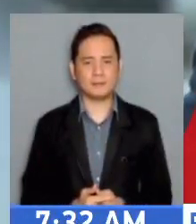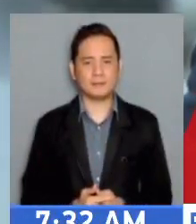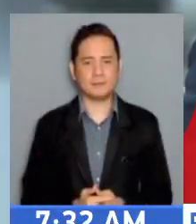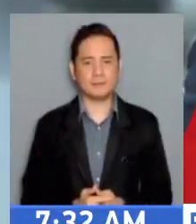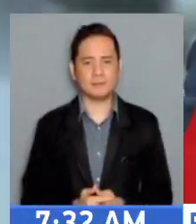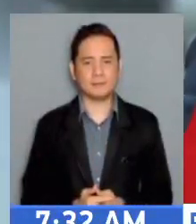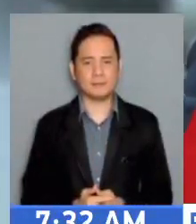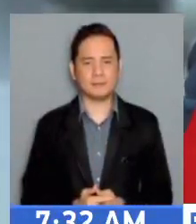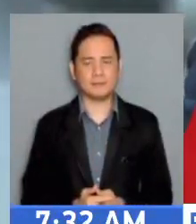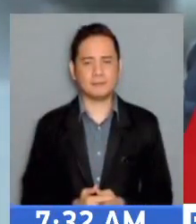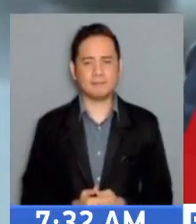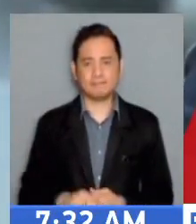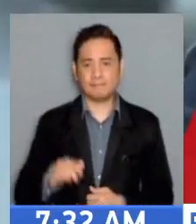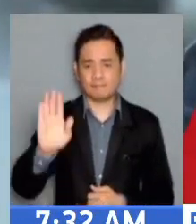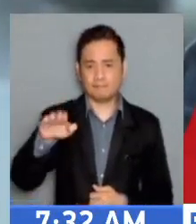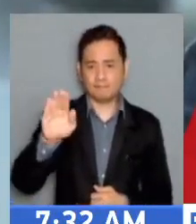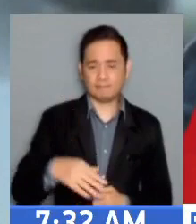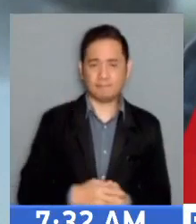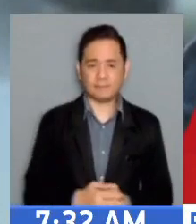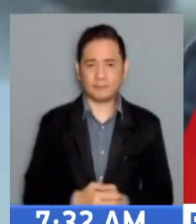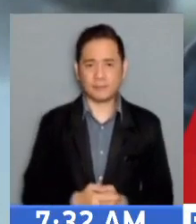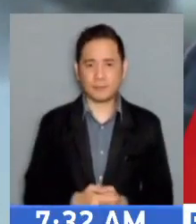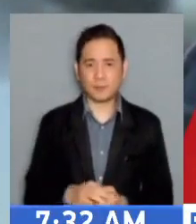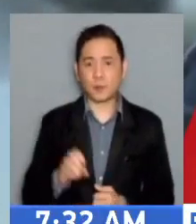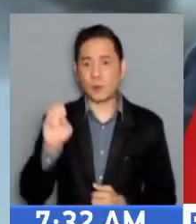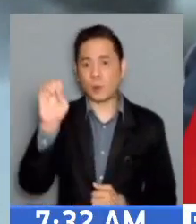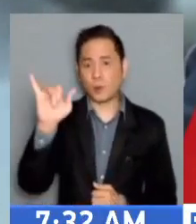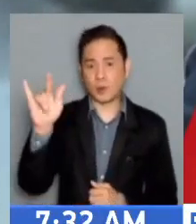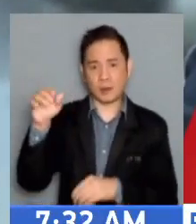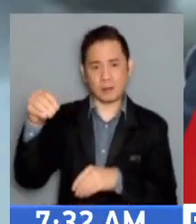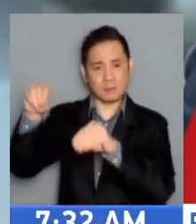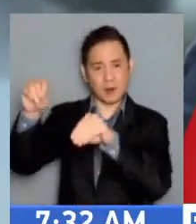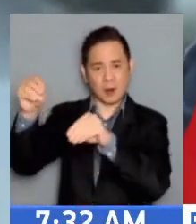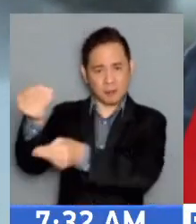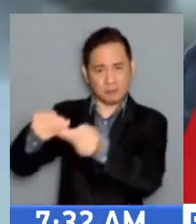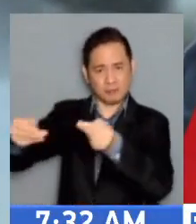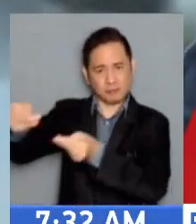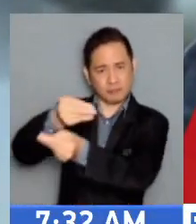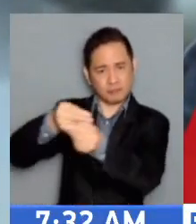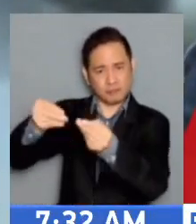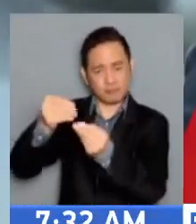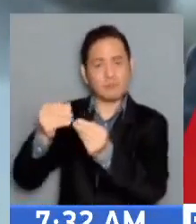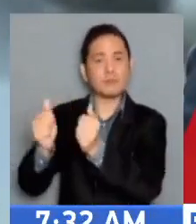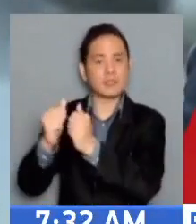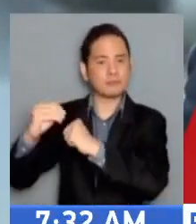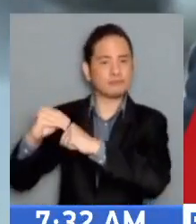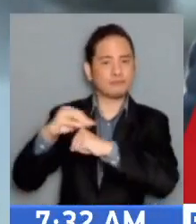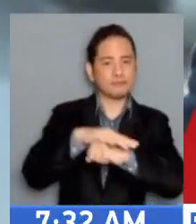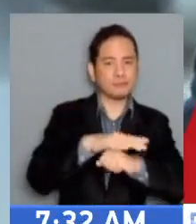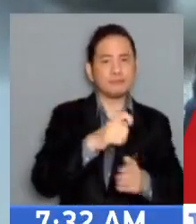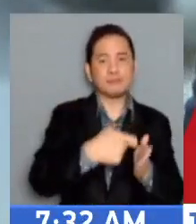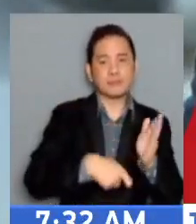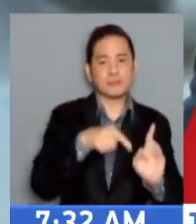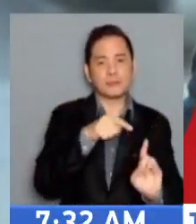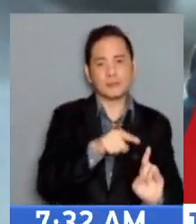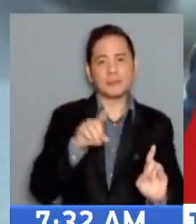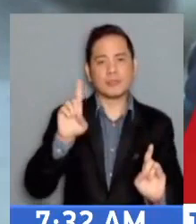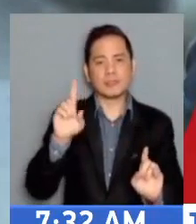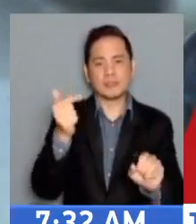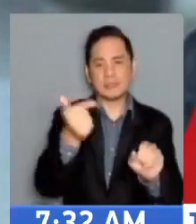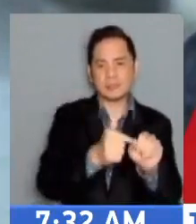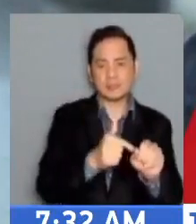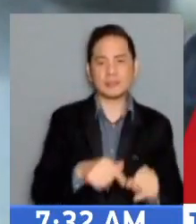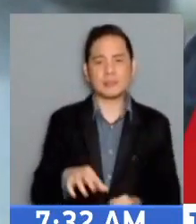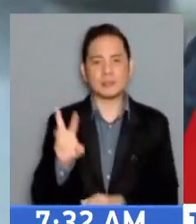Connie, dahil sa oil trading nitong mga nakaraang araw, inaasahan din tataas ang presyo ng diesel mula 60 centavos hanggang 80